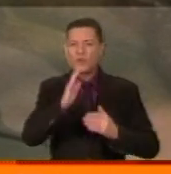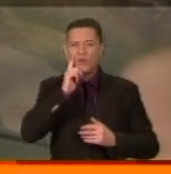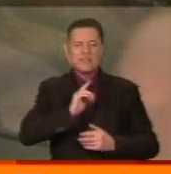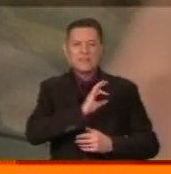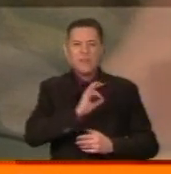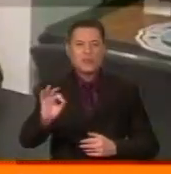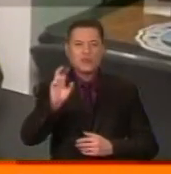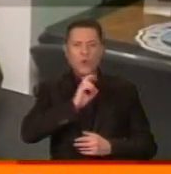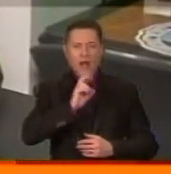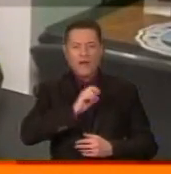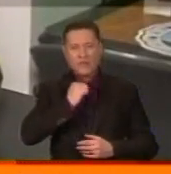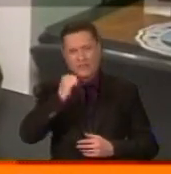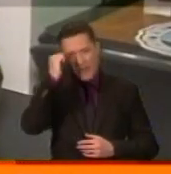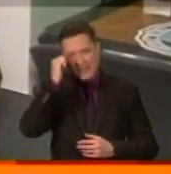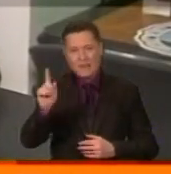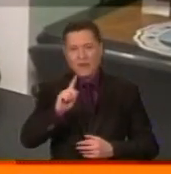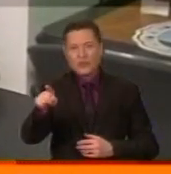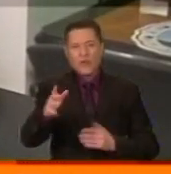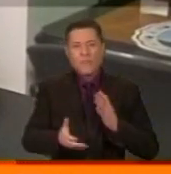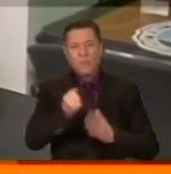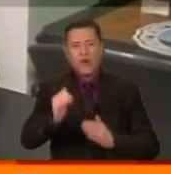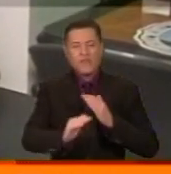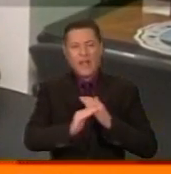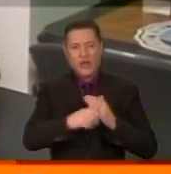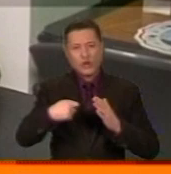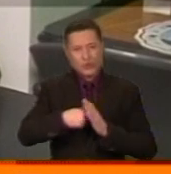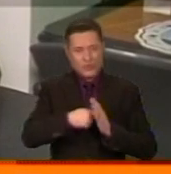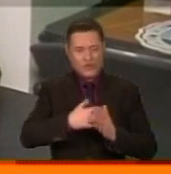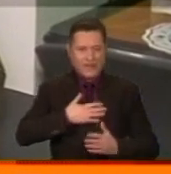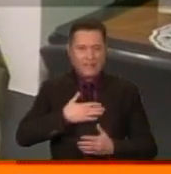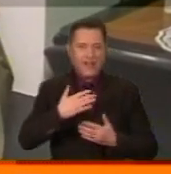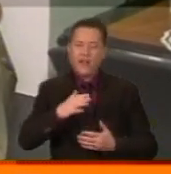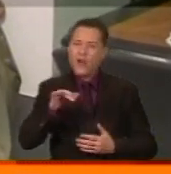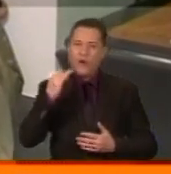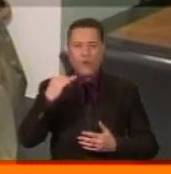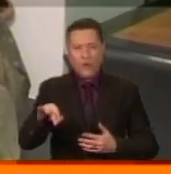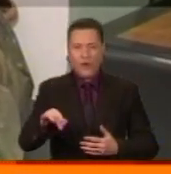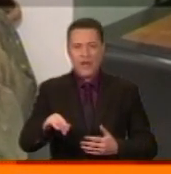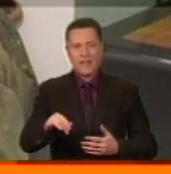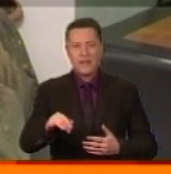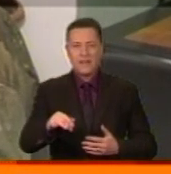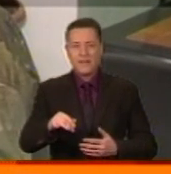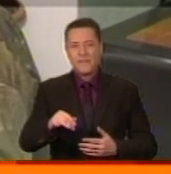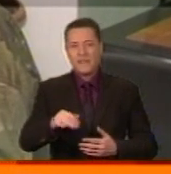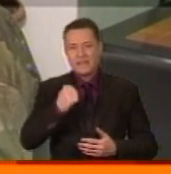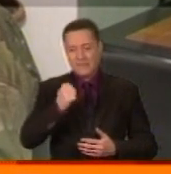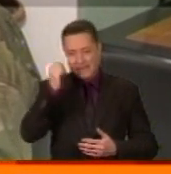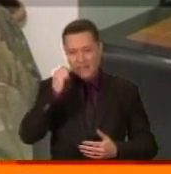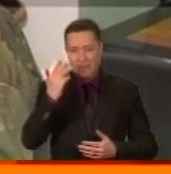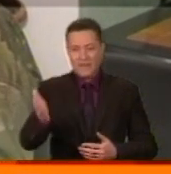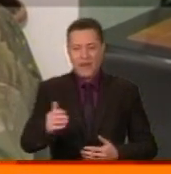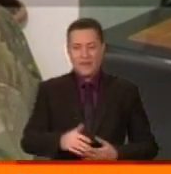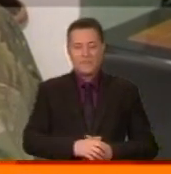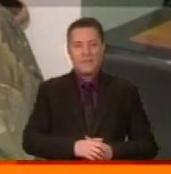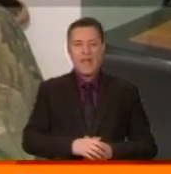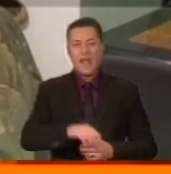Спасибо вам велике що ви нас попддержуєте так та вам ноги надо бымыть воду Пить вообще за